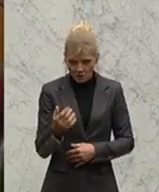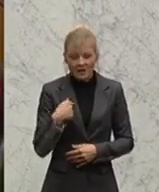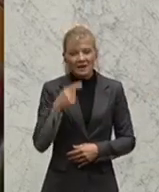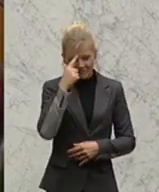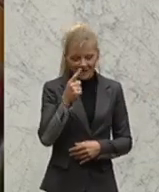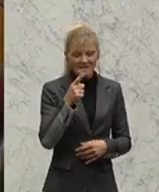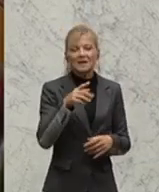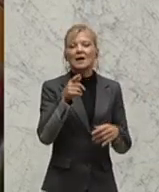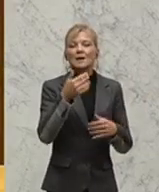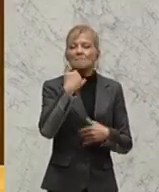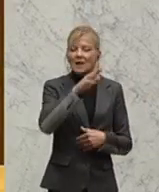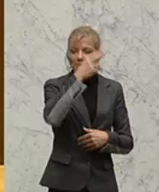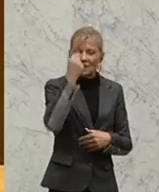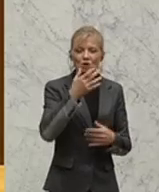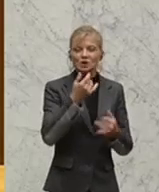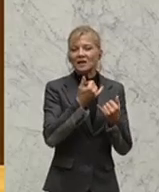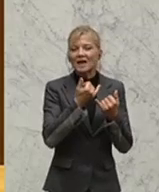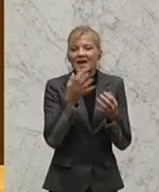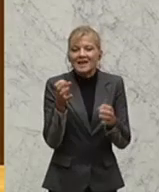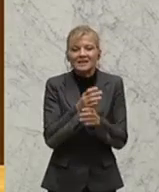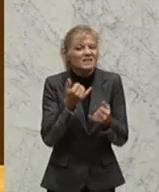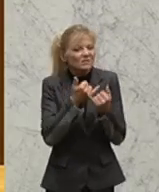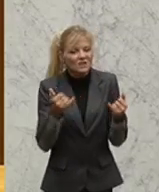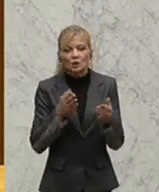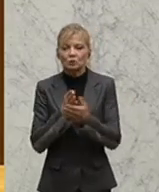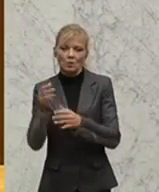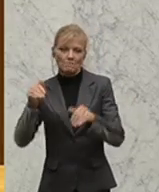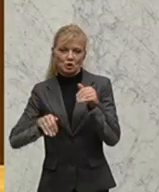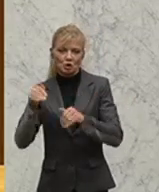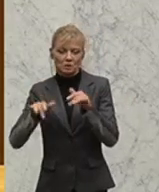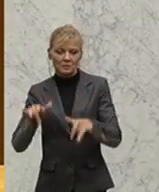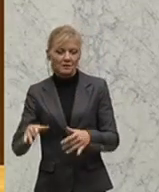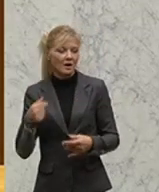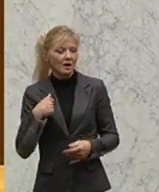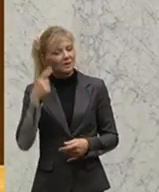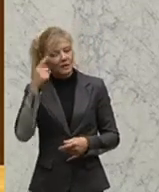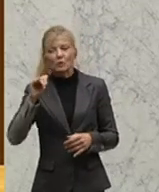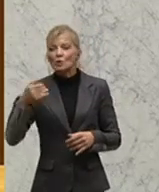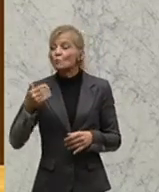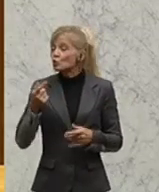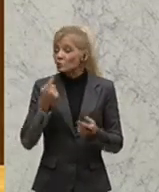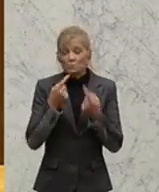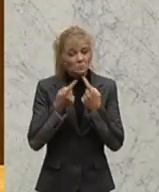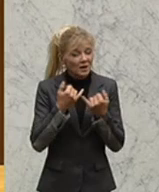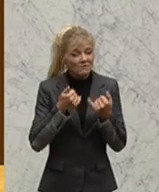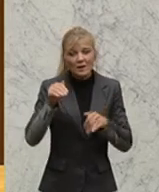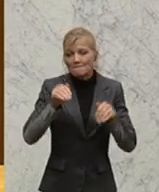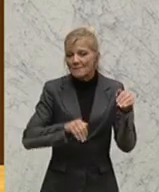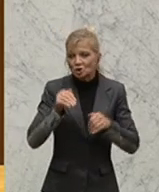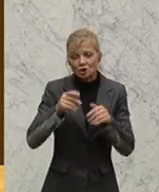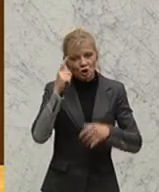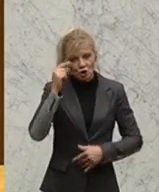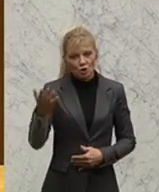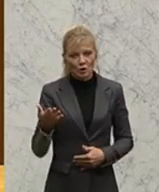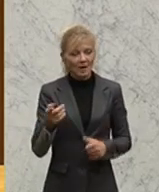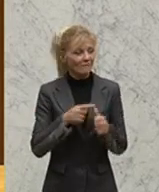bin ich auch überzeugt davon, wir werden über die Wertschöpfungsabgabe, über Maschinensteuern sprechen müssen, wenn wir, geschätzte Kolleginnen und